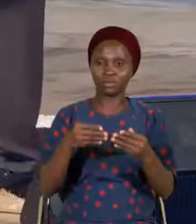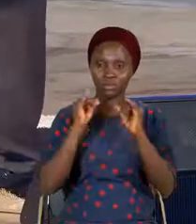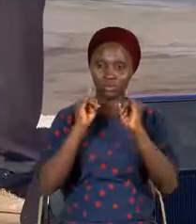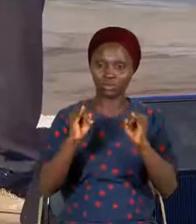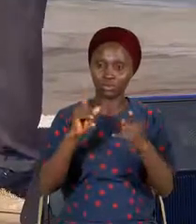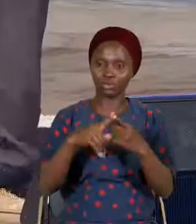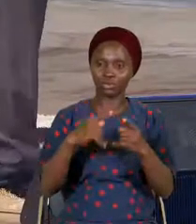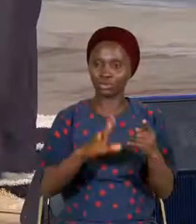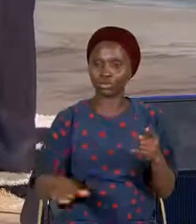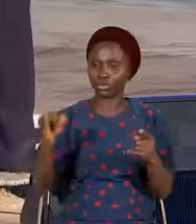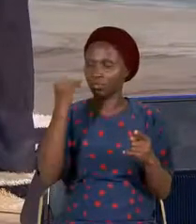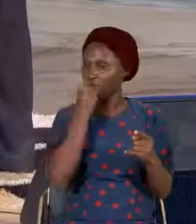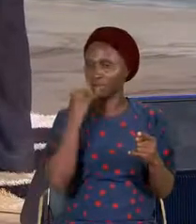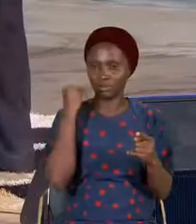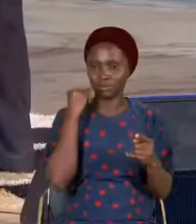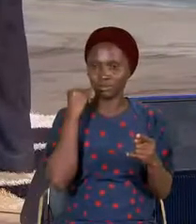aux enfants d'Israël.